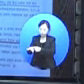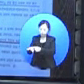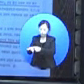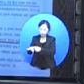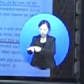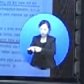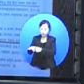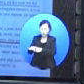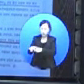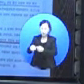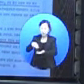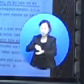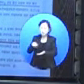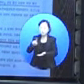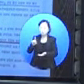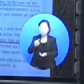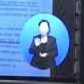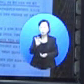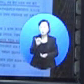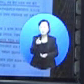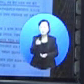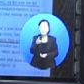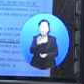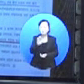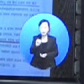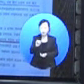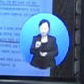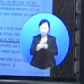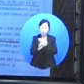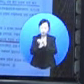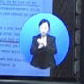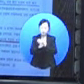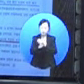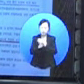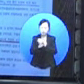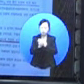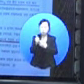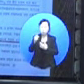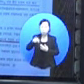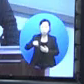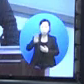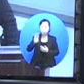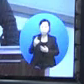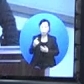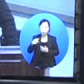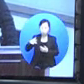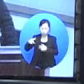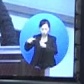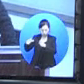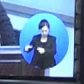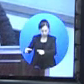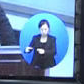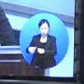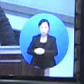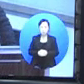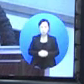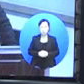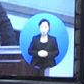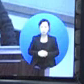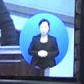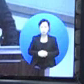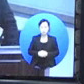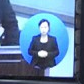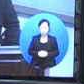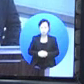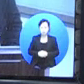표시를 하고 있고요. 그리고 그 자치사무가 아니라는 부분도 지적하고 있습니다. 수원시에서도 자치사무가 아니라는 걸 인정을